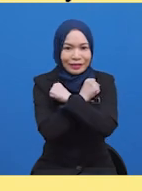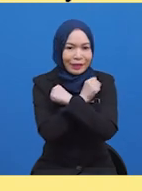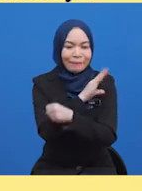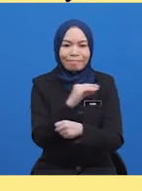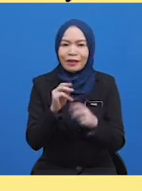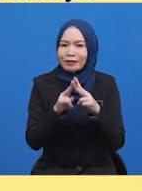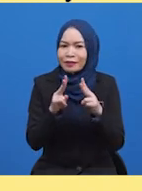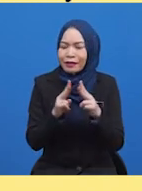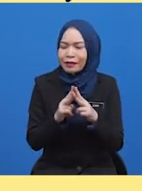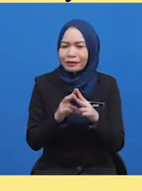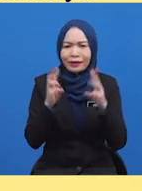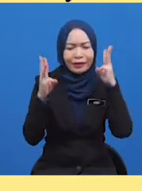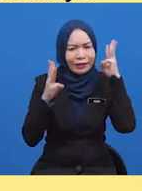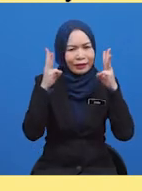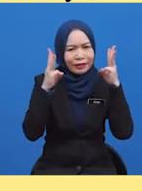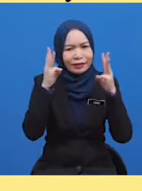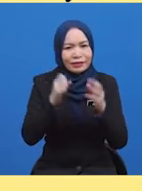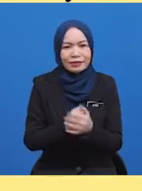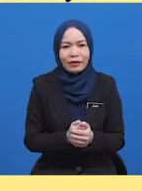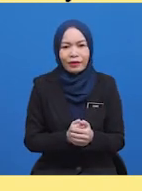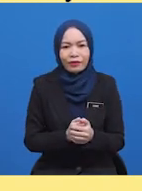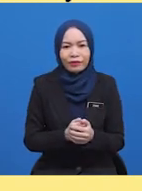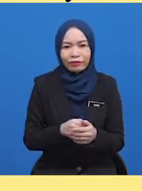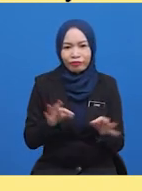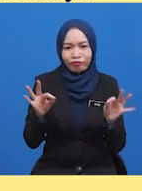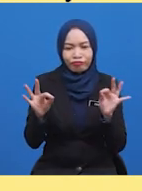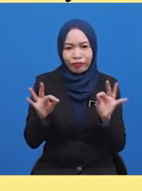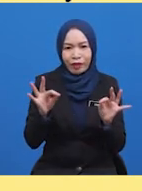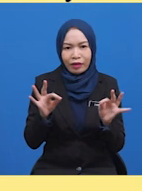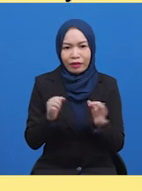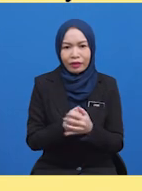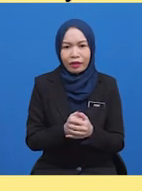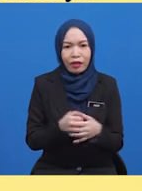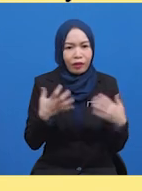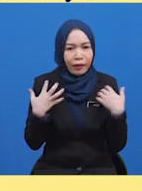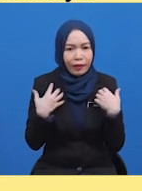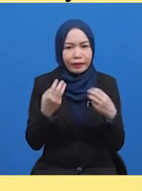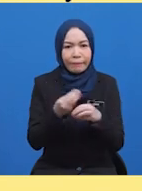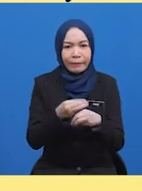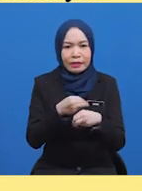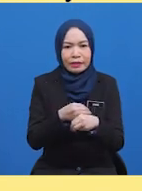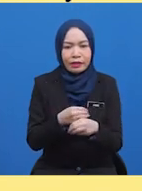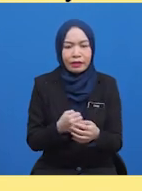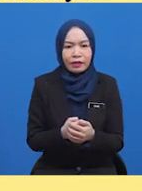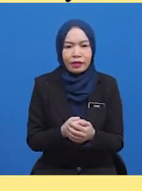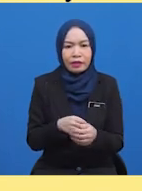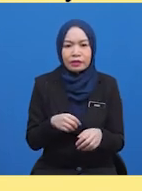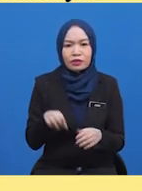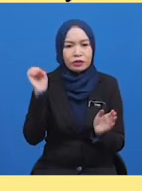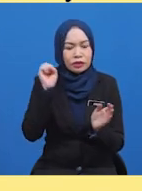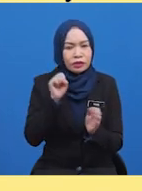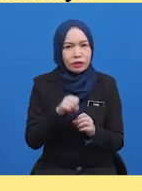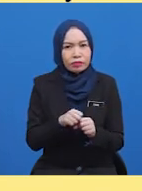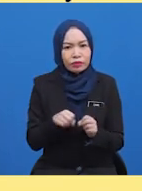seamart risau akan tuyuk dan baut ketika berlaku hujan lebat di kampung